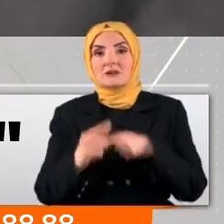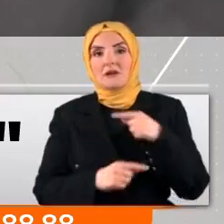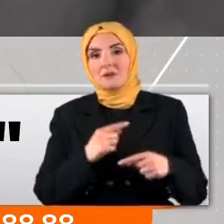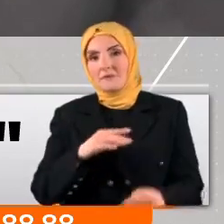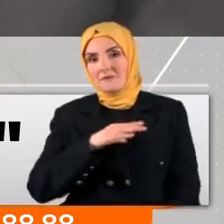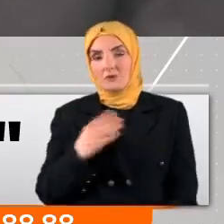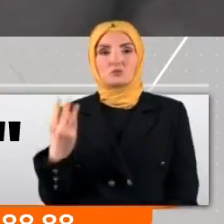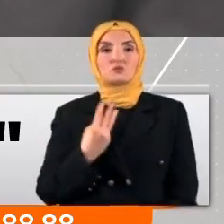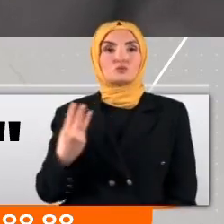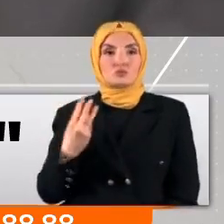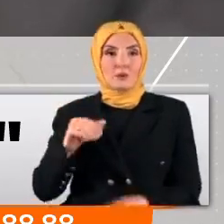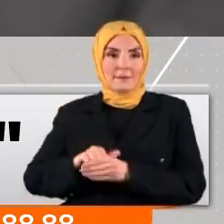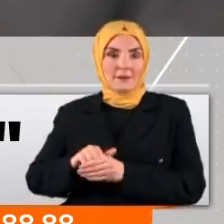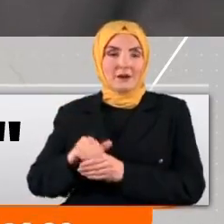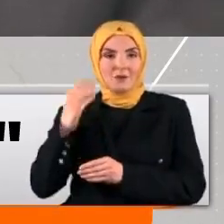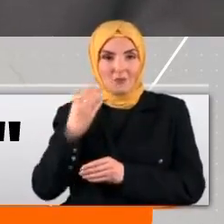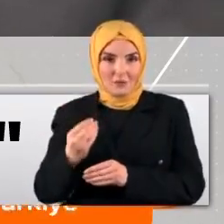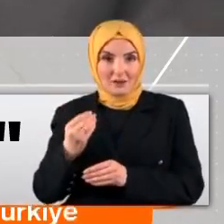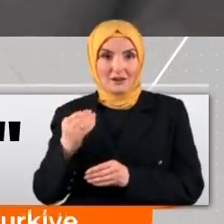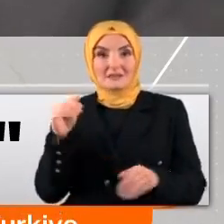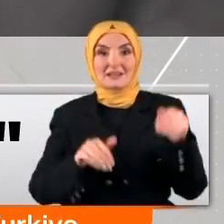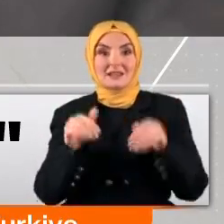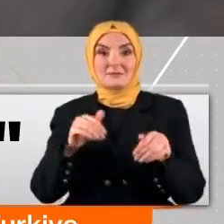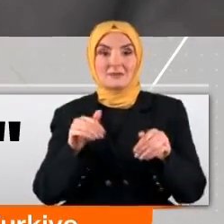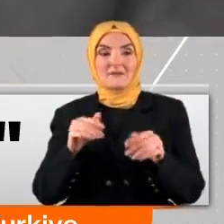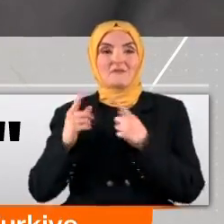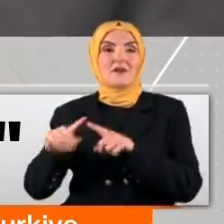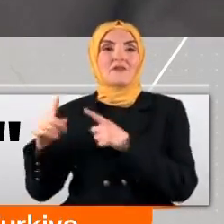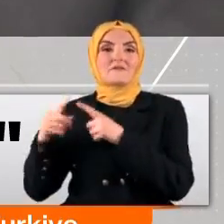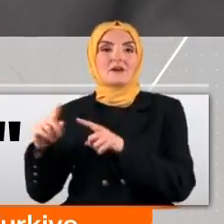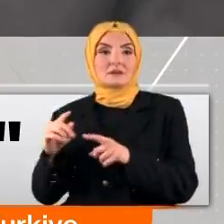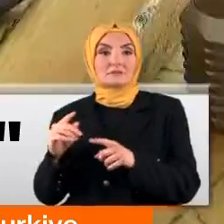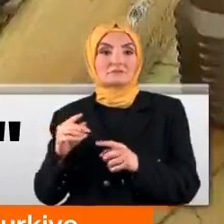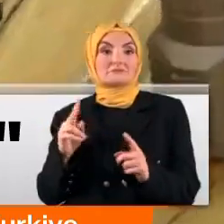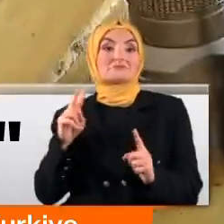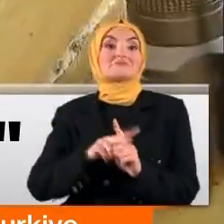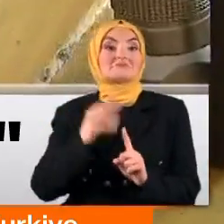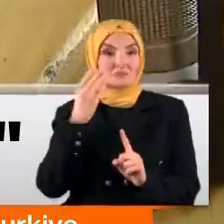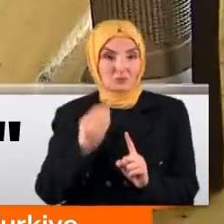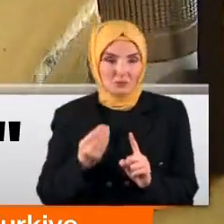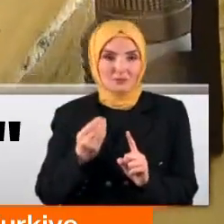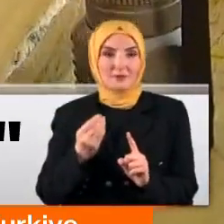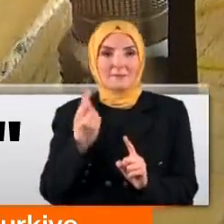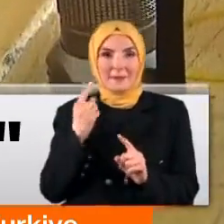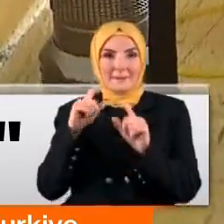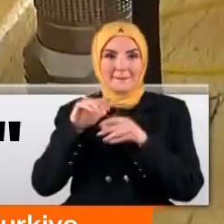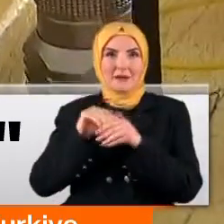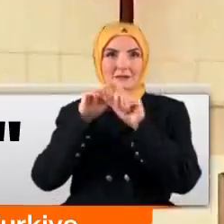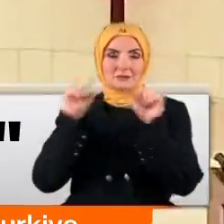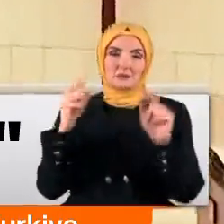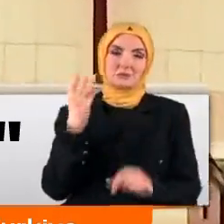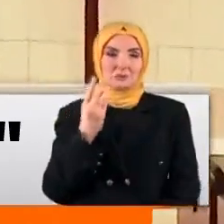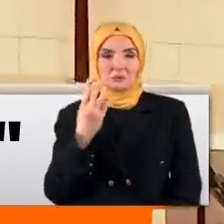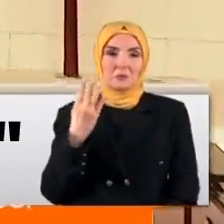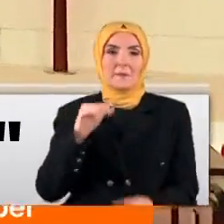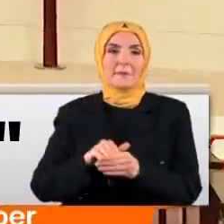alacağımız oy mertebeleri en fazla 3-4 milletvekili çıkarılabilir belki. Seçim kanununa göre partiler